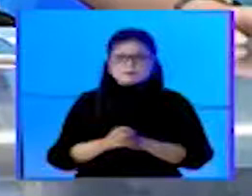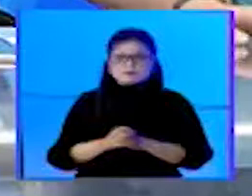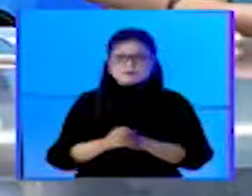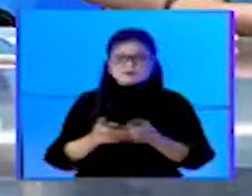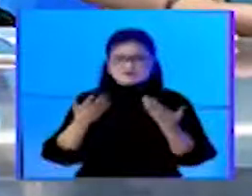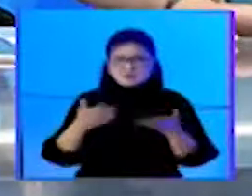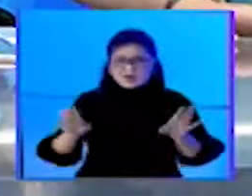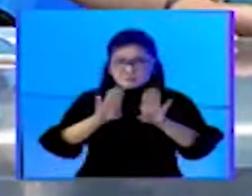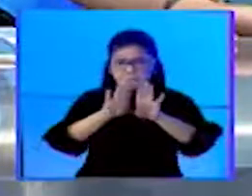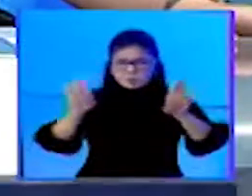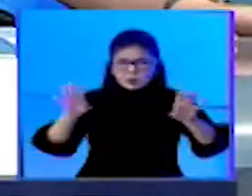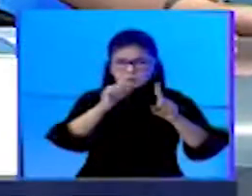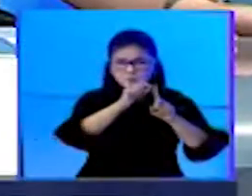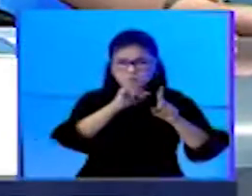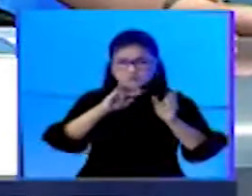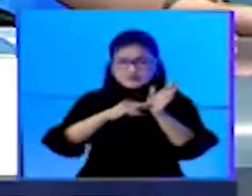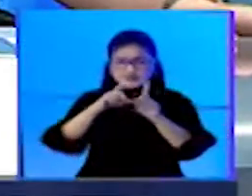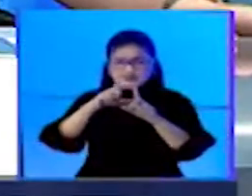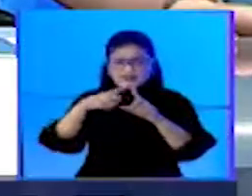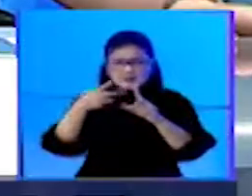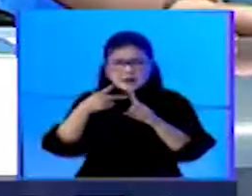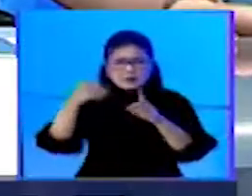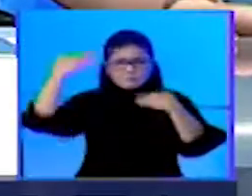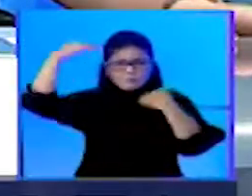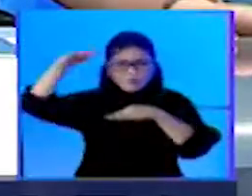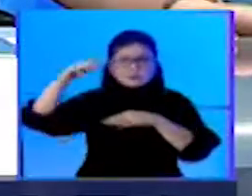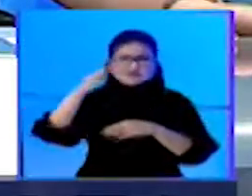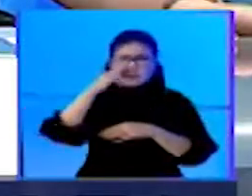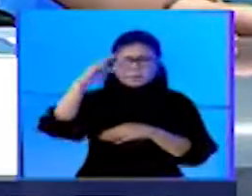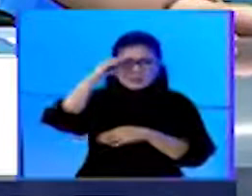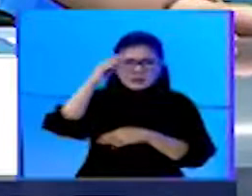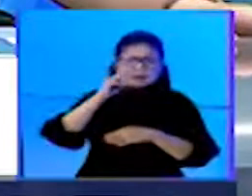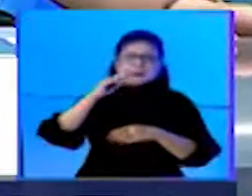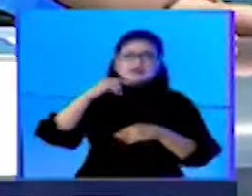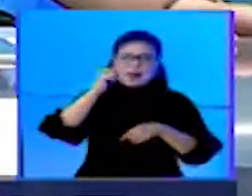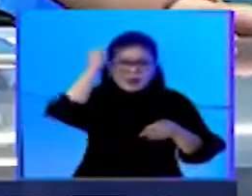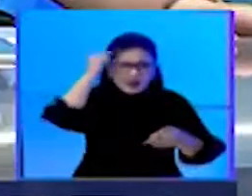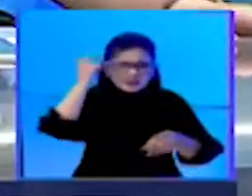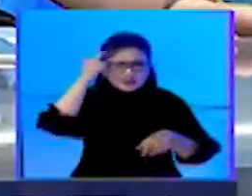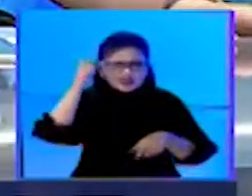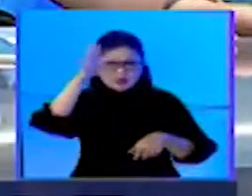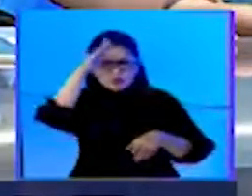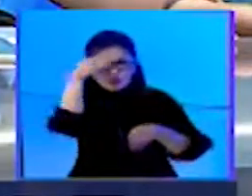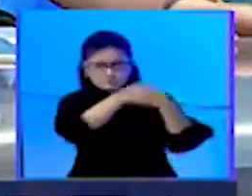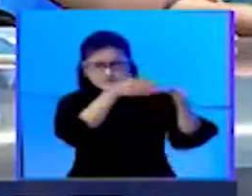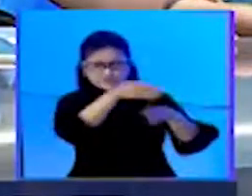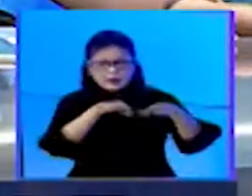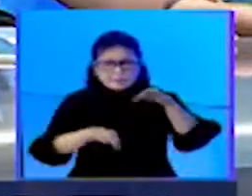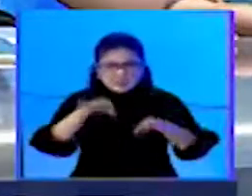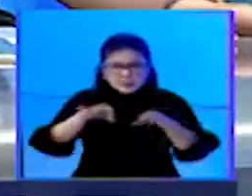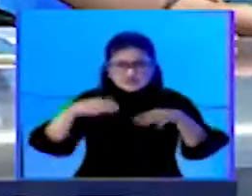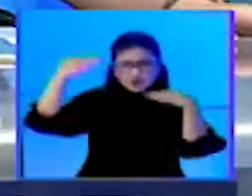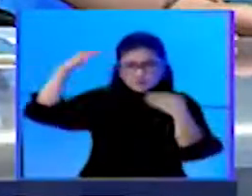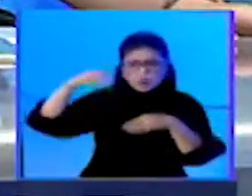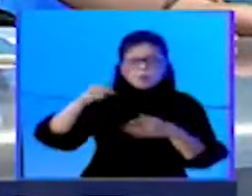celah pembukaan Pondok Indah Mall Senin pagi dilakukan simulasi kedatangan pengunjung oleh pihak manajer Mal serta karyawan mal yang bertugas